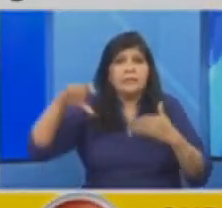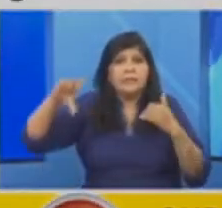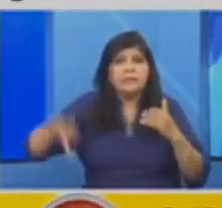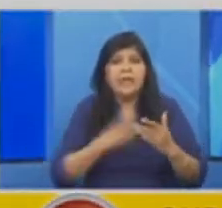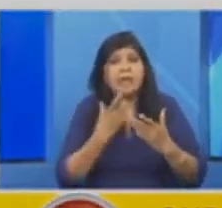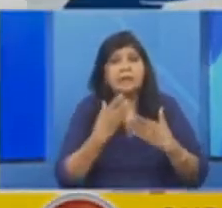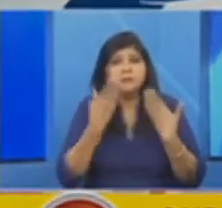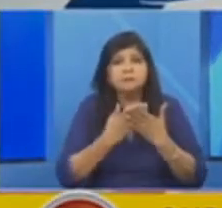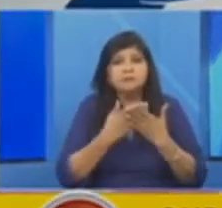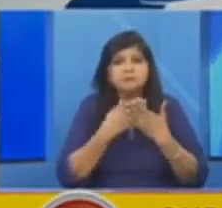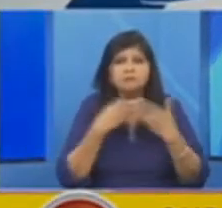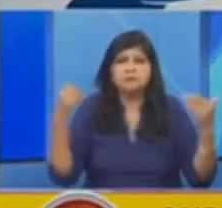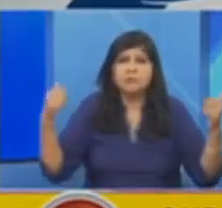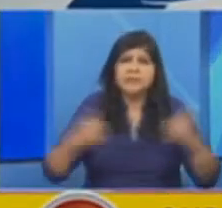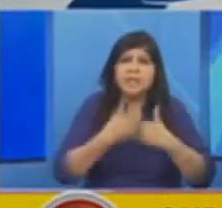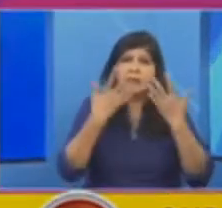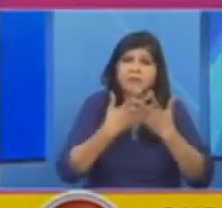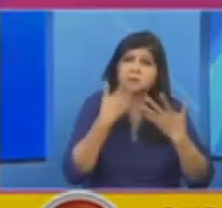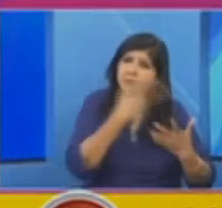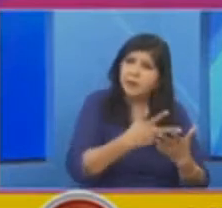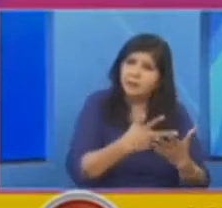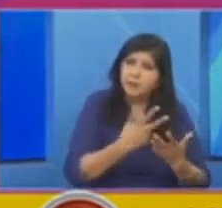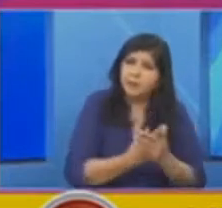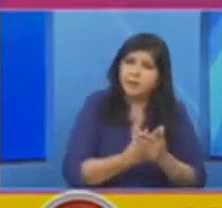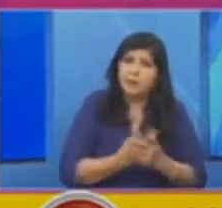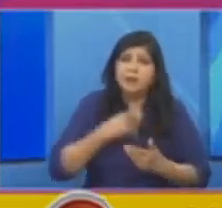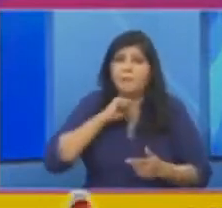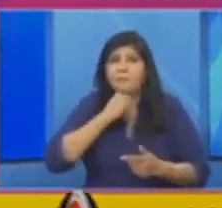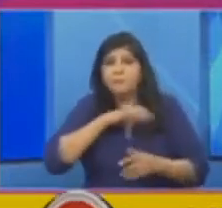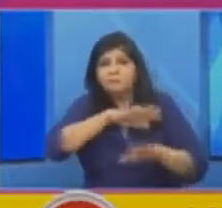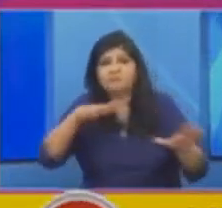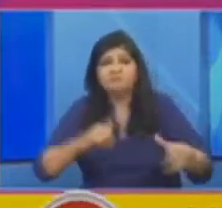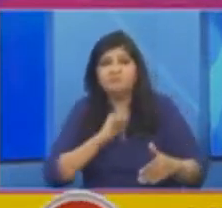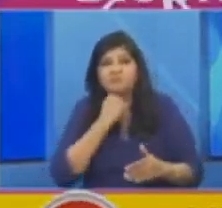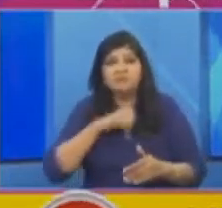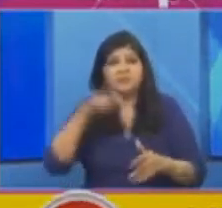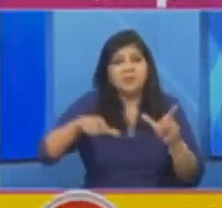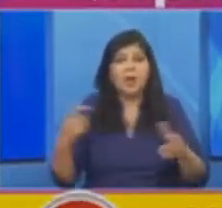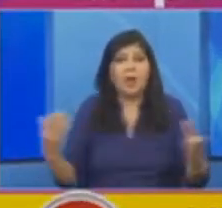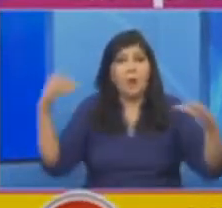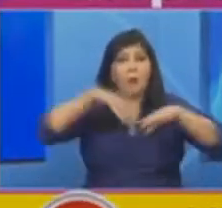चैलेंज में हमारे युवाओं ने बढ़ चड़कर के हिस्सा लिया